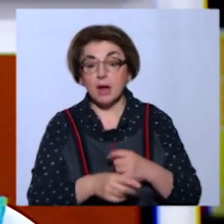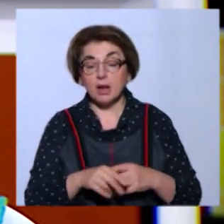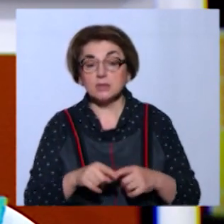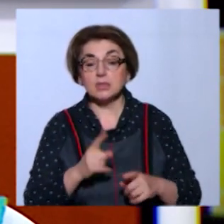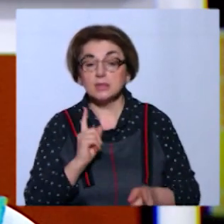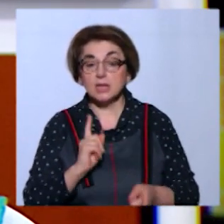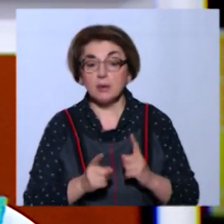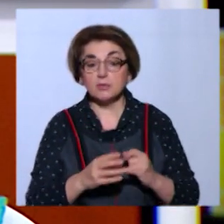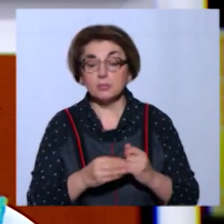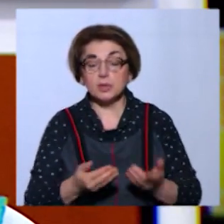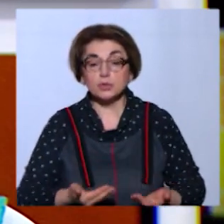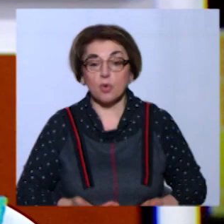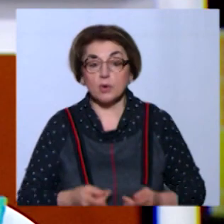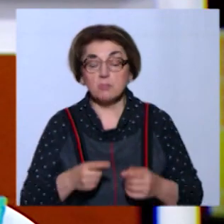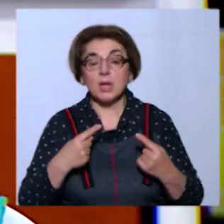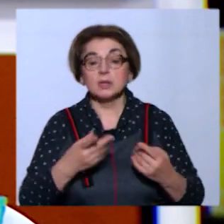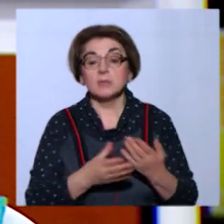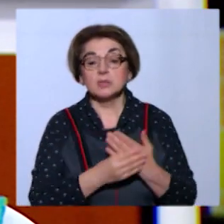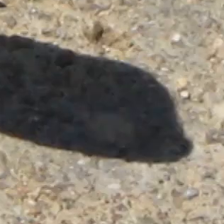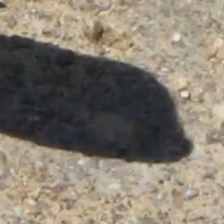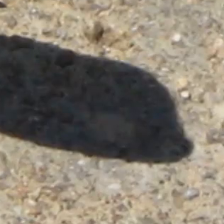არიან. მათი სხეული